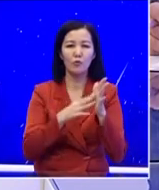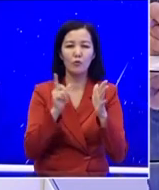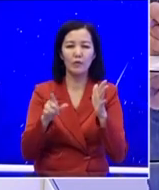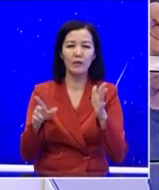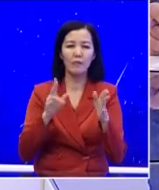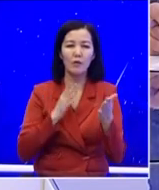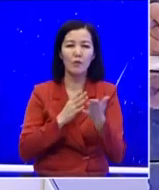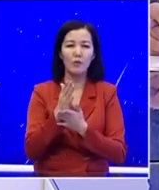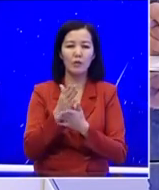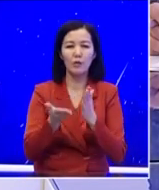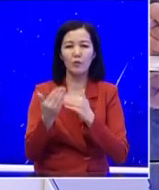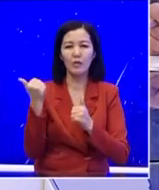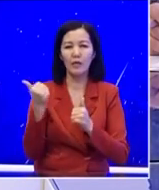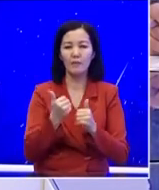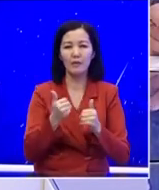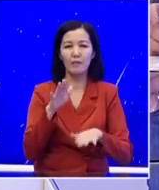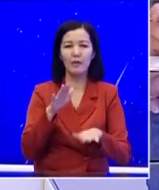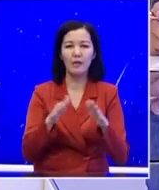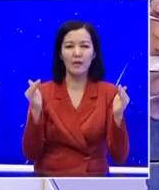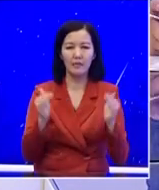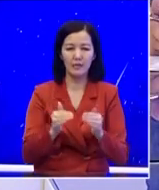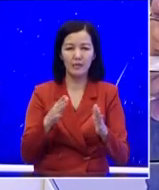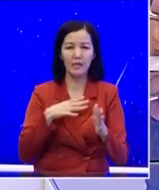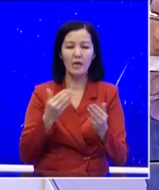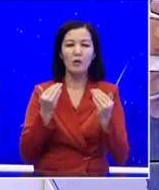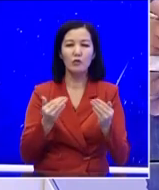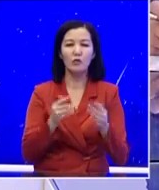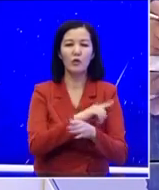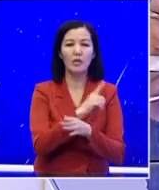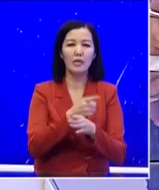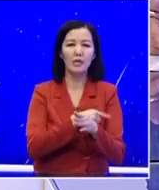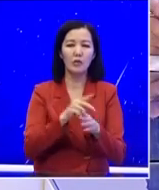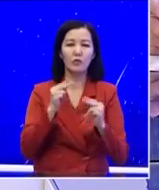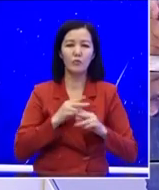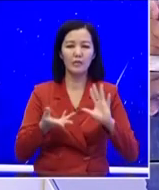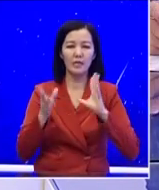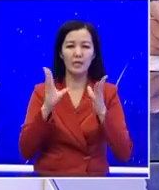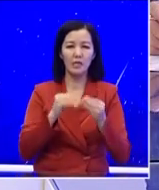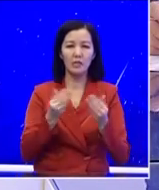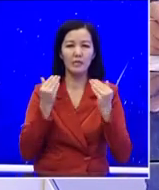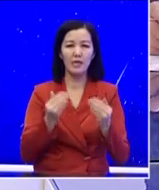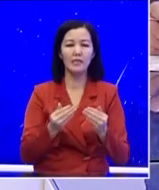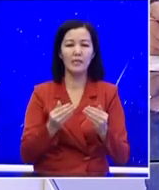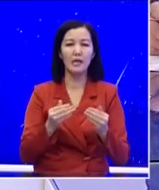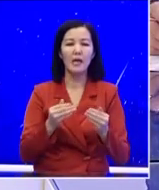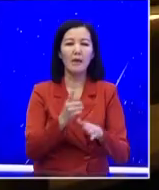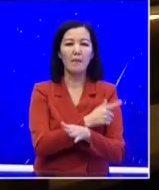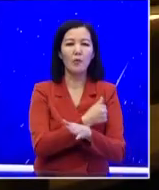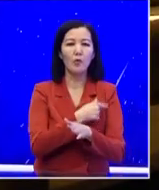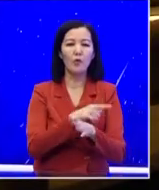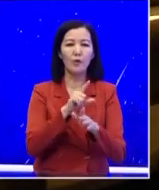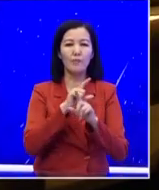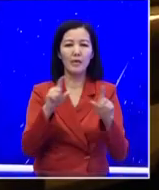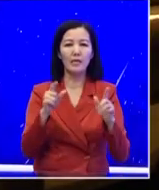өткен. Өткен аптамен салыстырғанда едәуір аз көрсеткіш. Бұл күшейтілген санитарлық жұмыстардың нәтижесі. Мамандардың айтуынша,